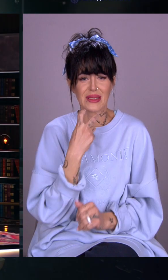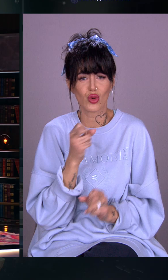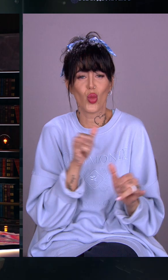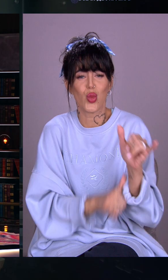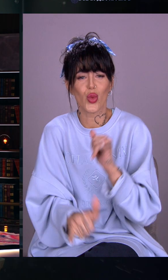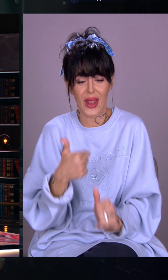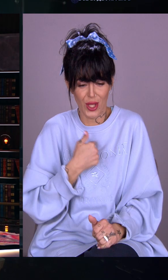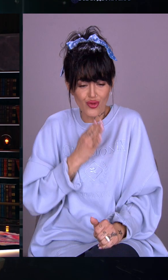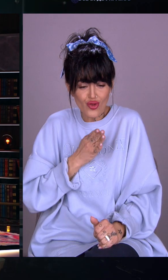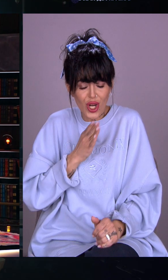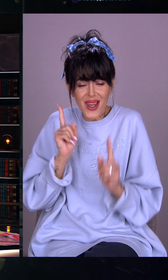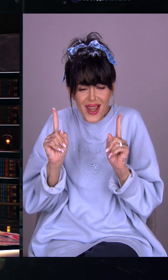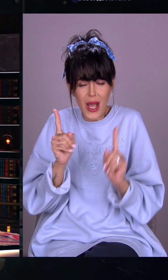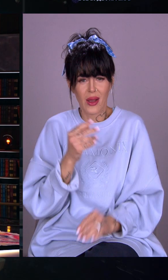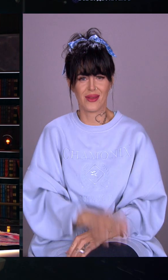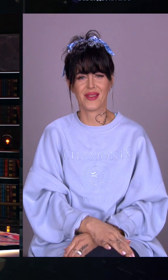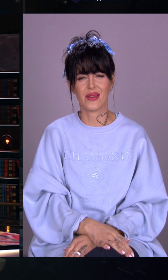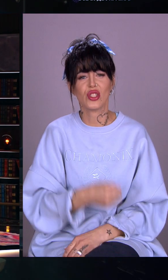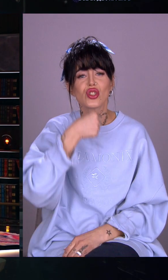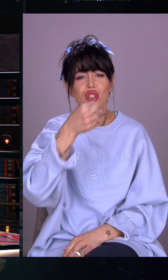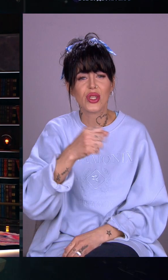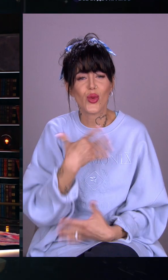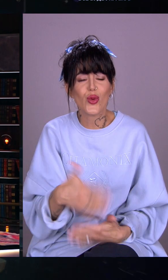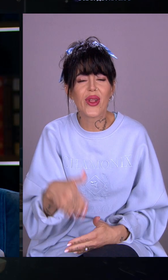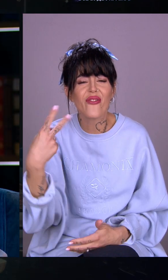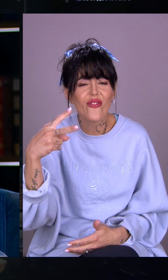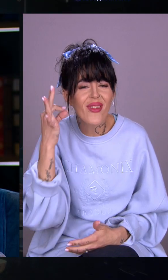Але старший вже 20.